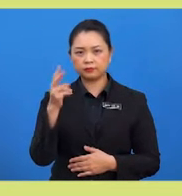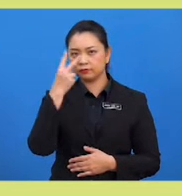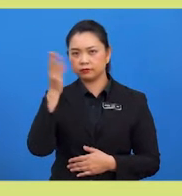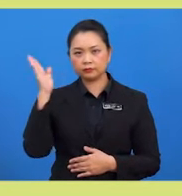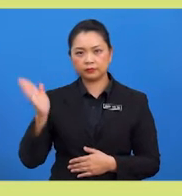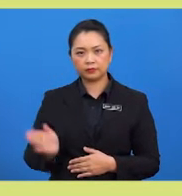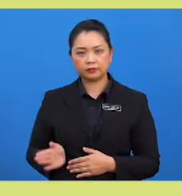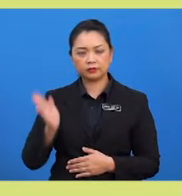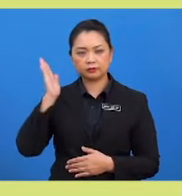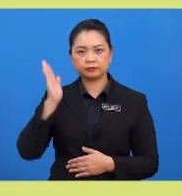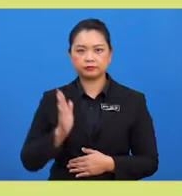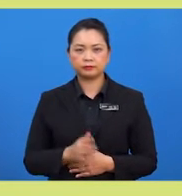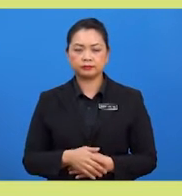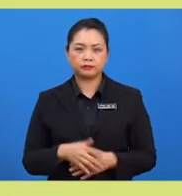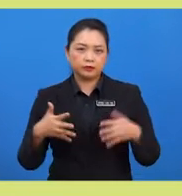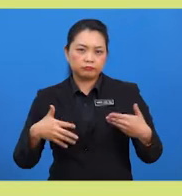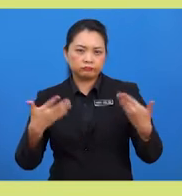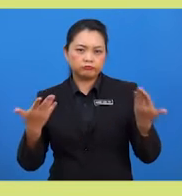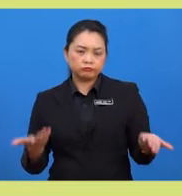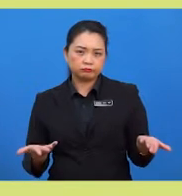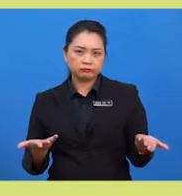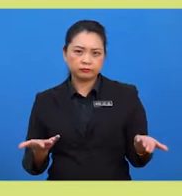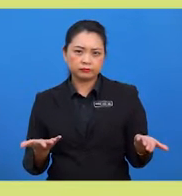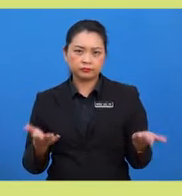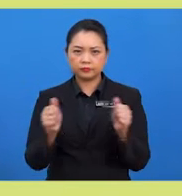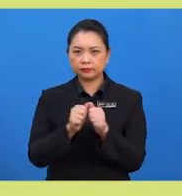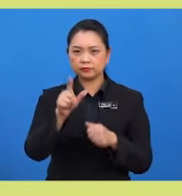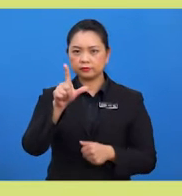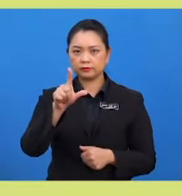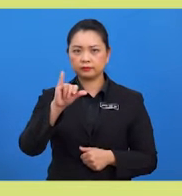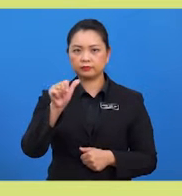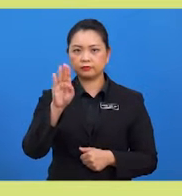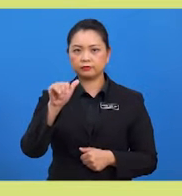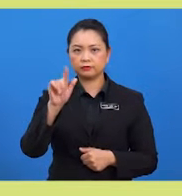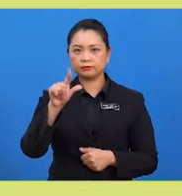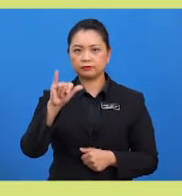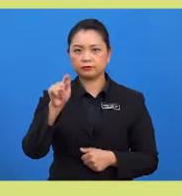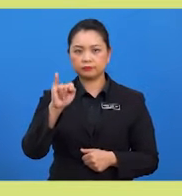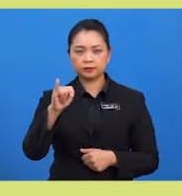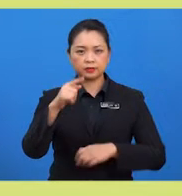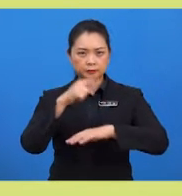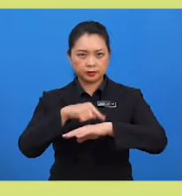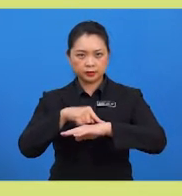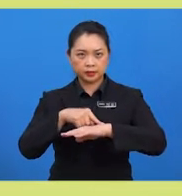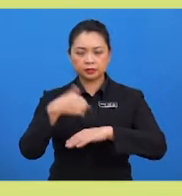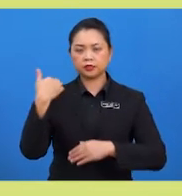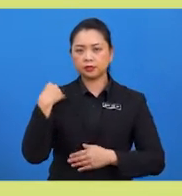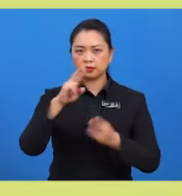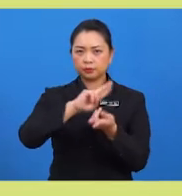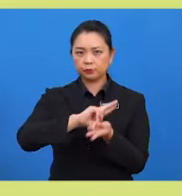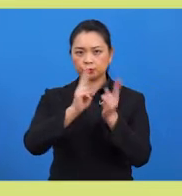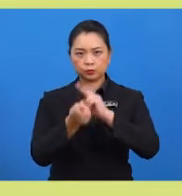RM1,400 adalah aset semasa. Bagaimana pula komponen liabiliti semasa? Ada perubahan tak? Ada,